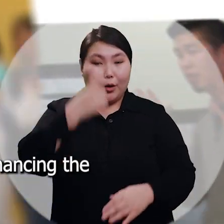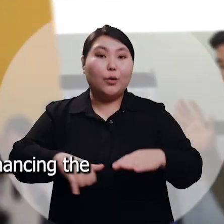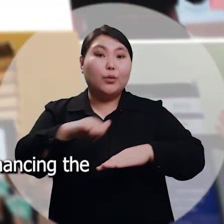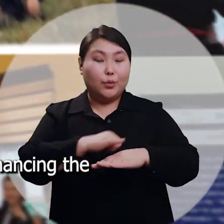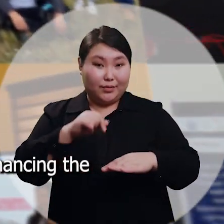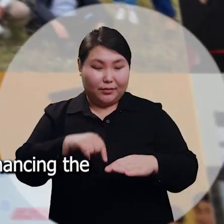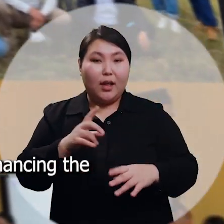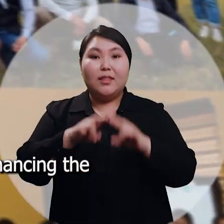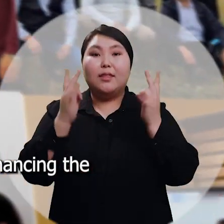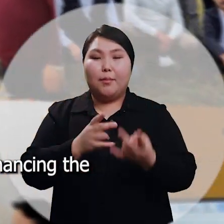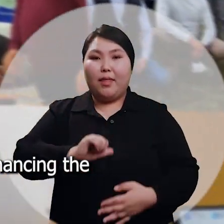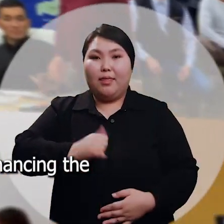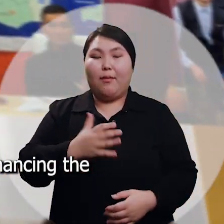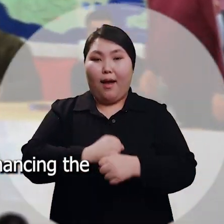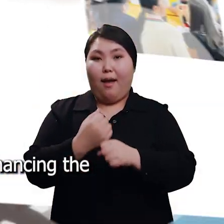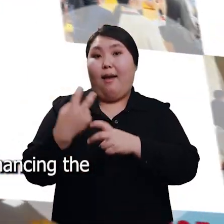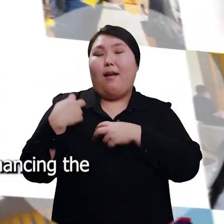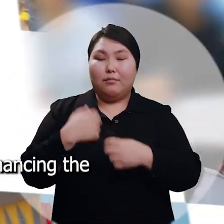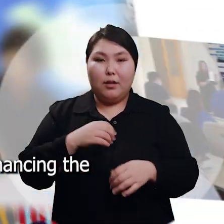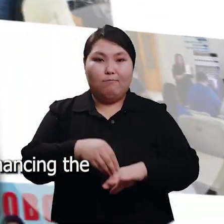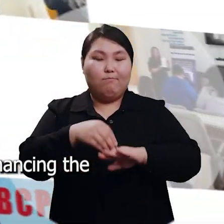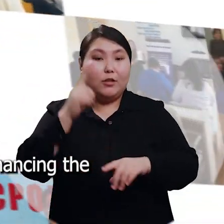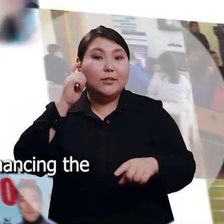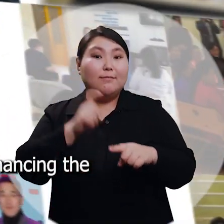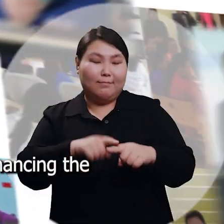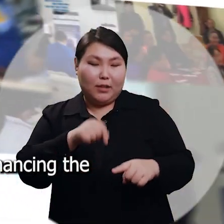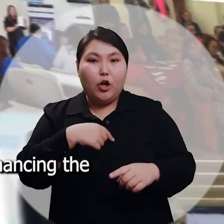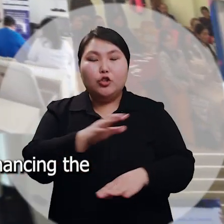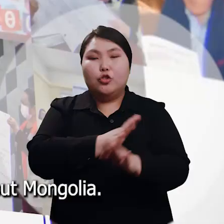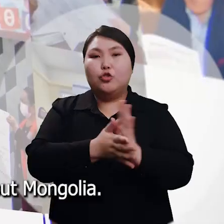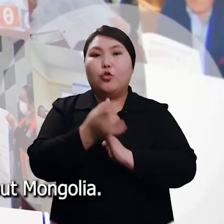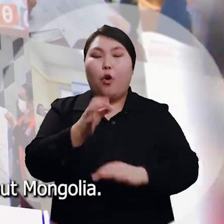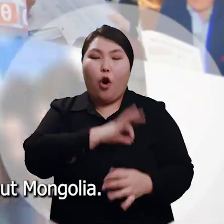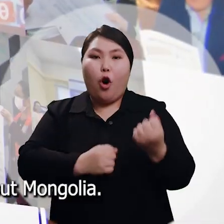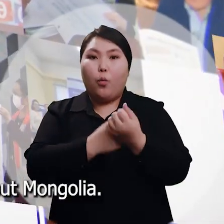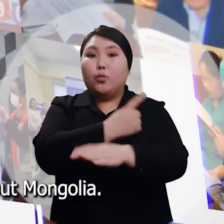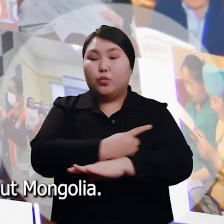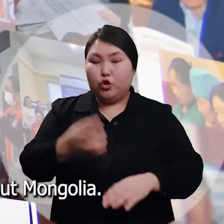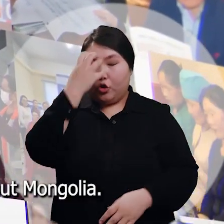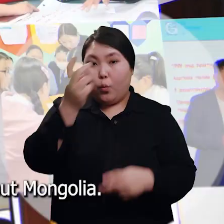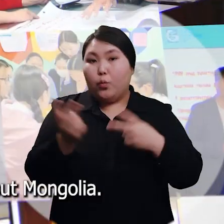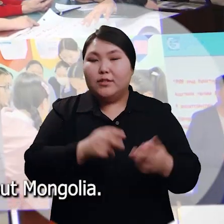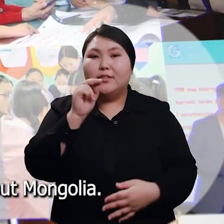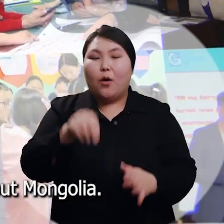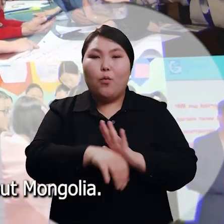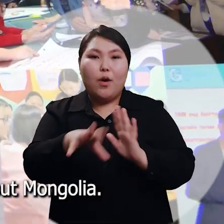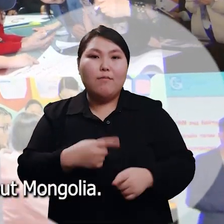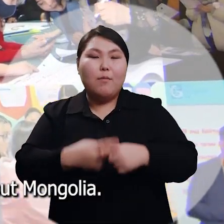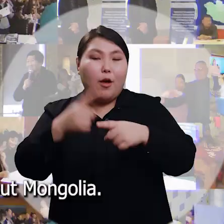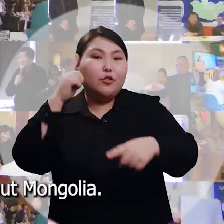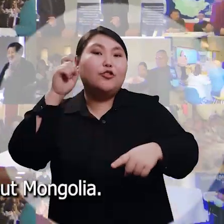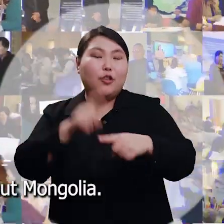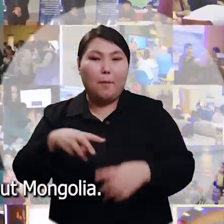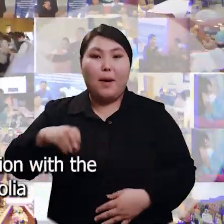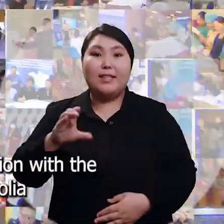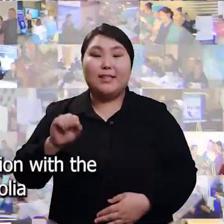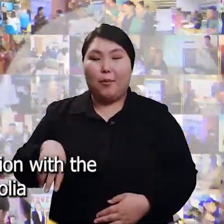Монголусын энэжээн дэ нэгэм эгэх харуудсэлэг бэгчжуудыг ца маар түрсэлэн хүрінг оруудолтын үрдүүн түрэн үлэжтээн чанархүртээмжэг нэмэгдүүүдэг